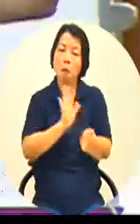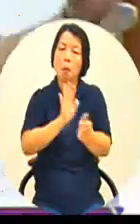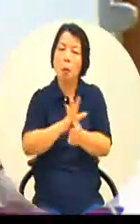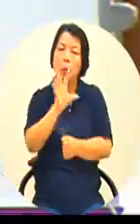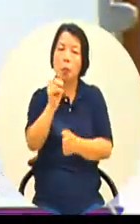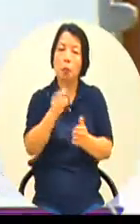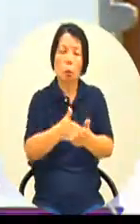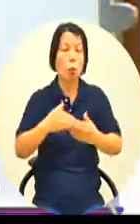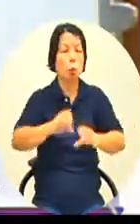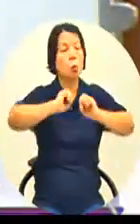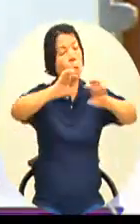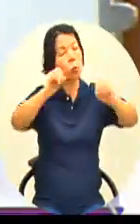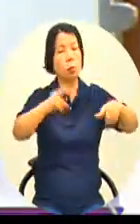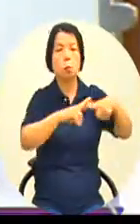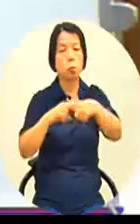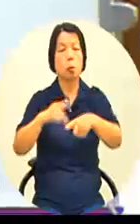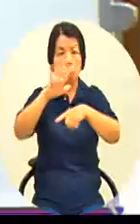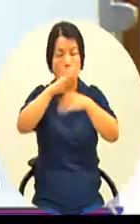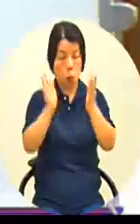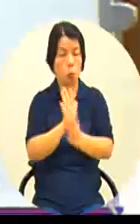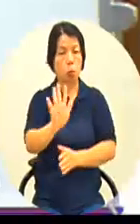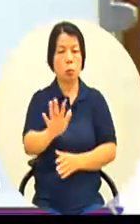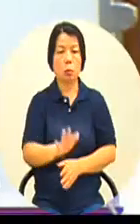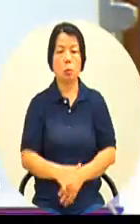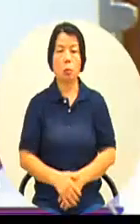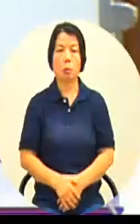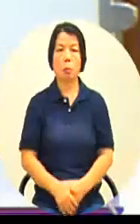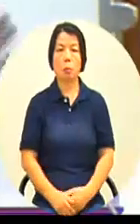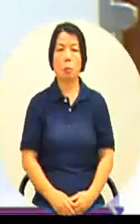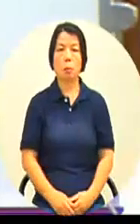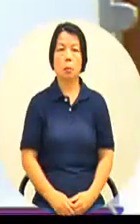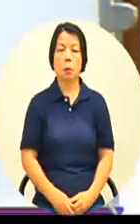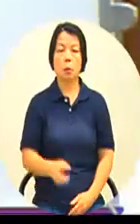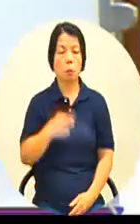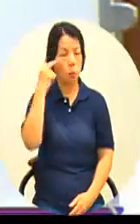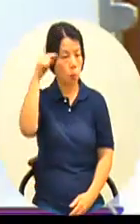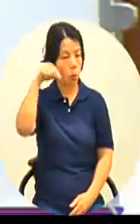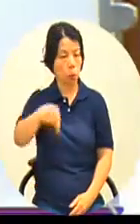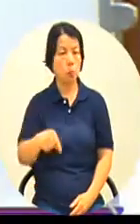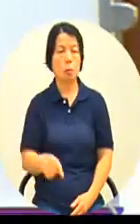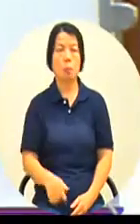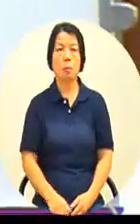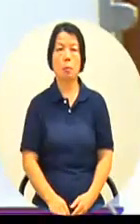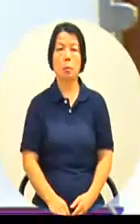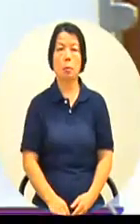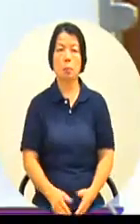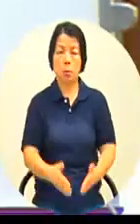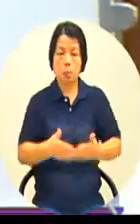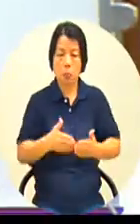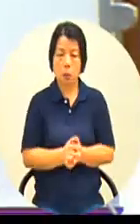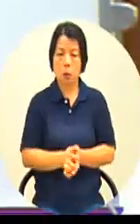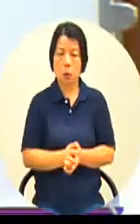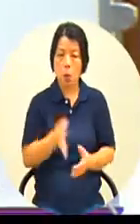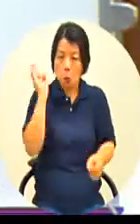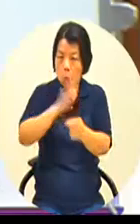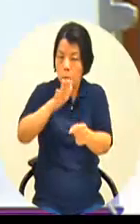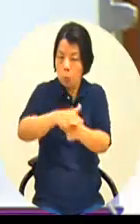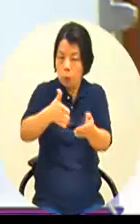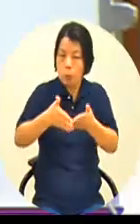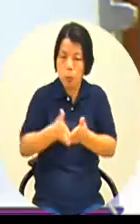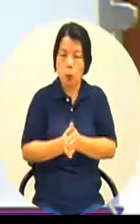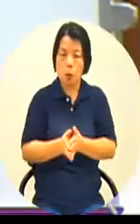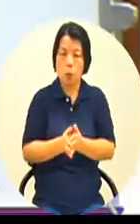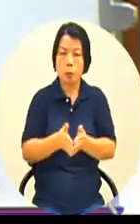去宣导啊，我有去安怎哦啊那怎么样？哦，我觉得说你要花钱花这个地方，你把那个成